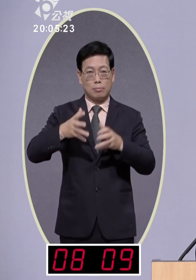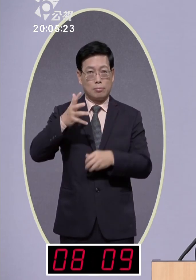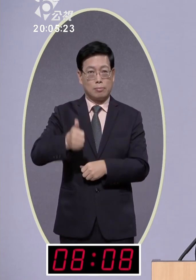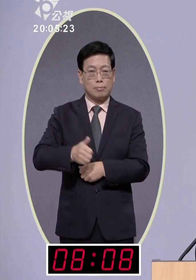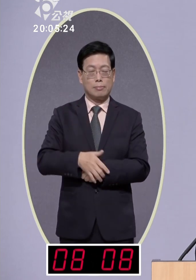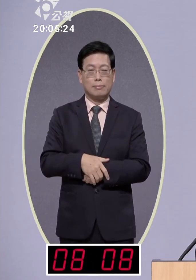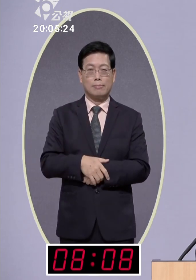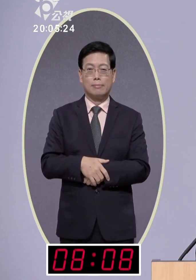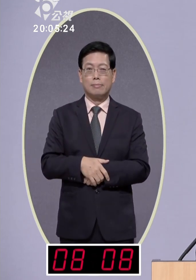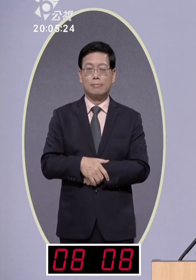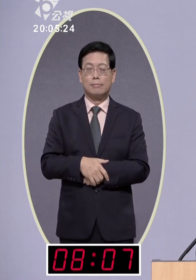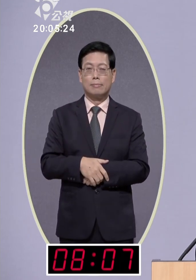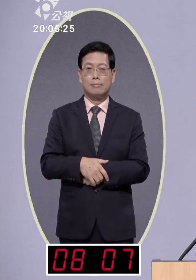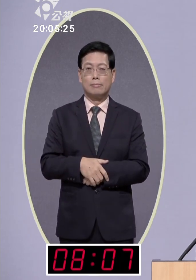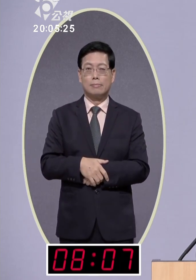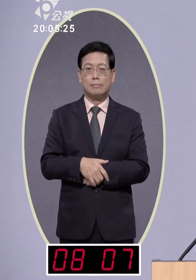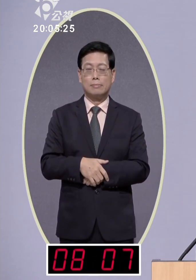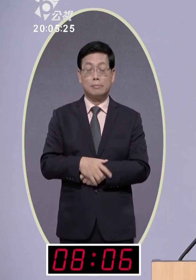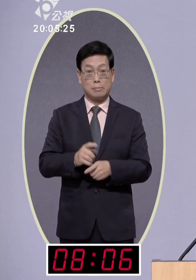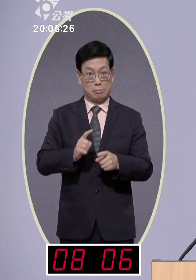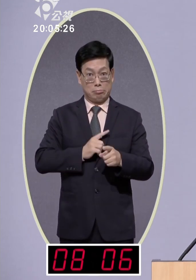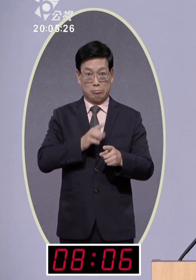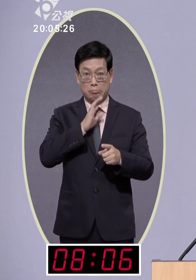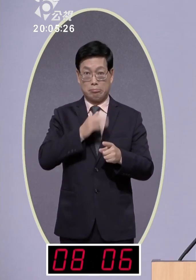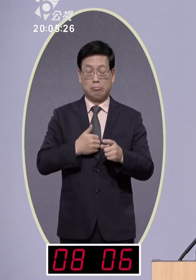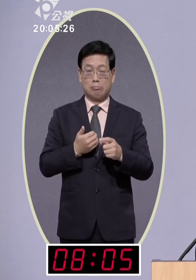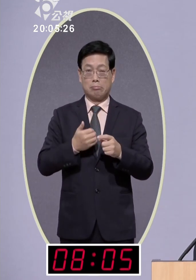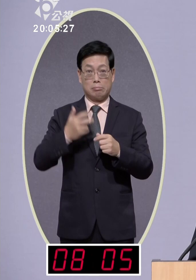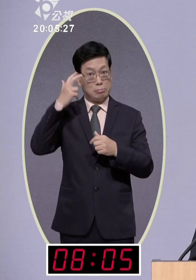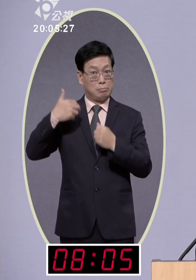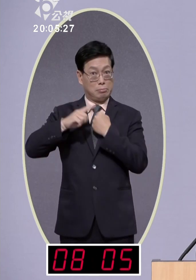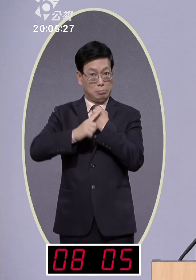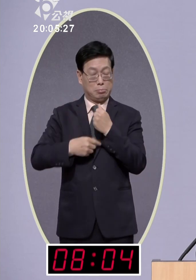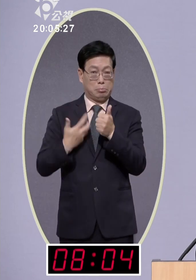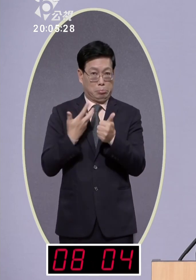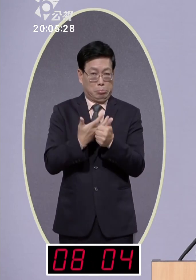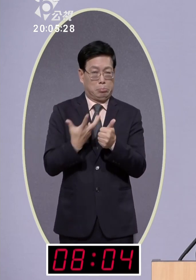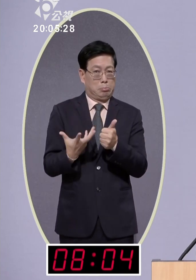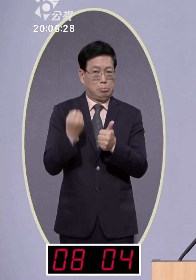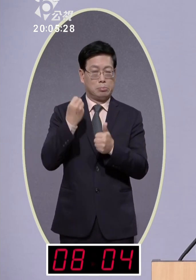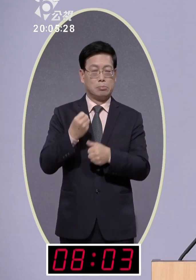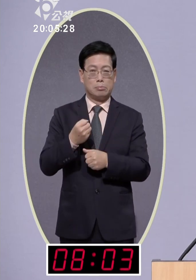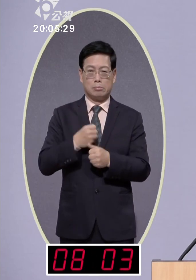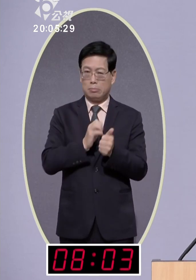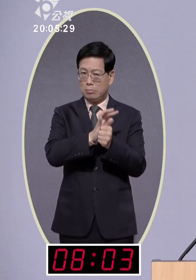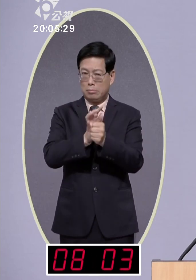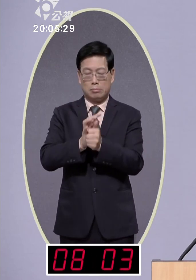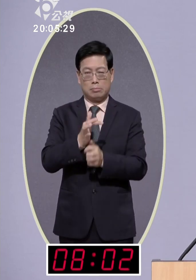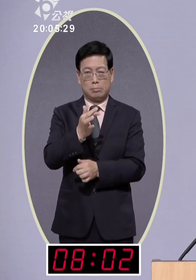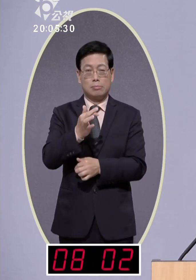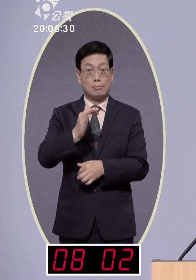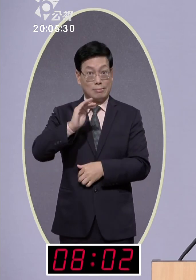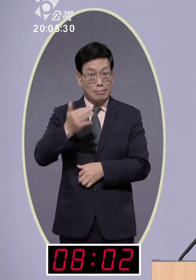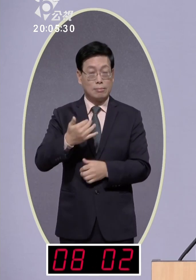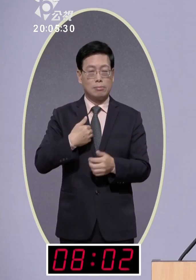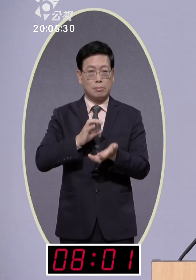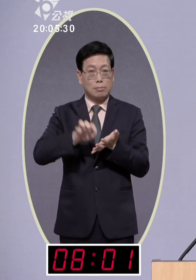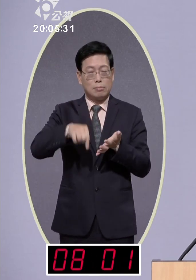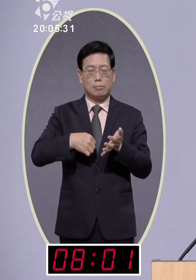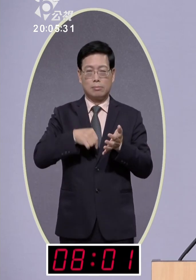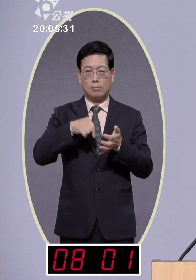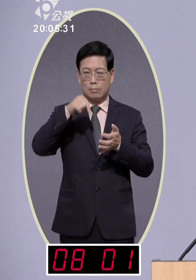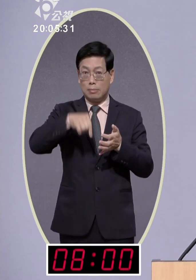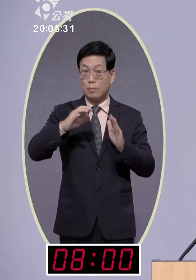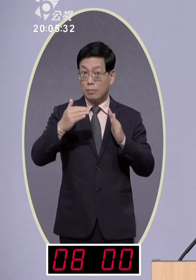统，享受到中华民国宪法授予的一切的权利跟待遇，但是都是用这个国